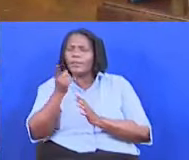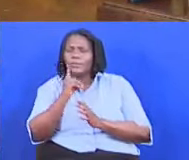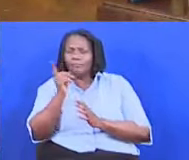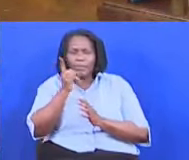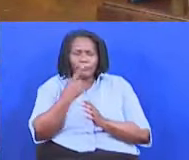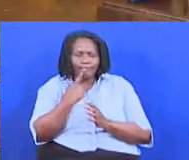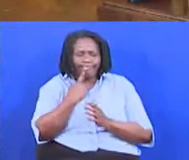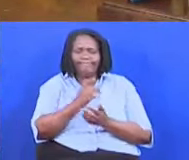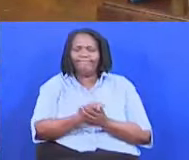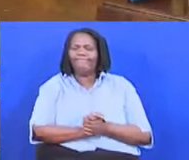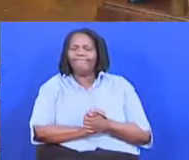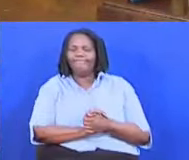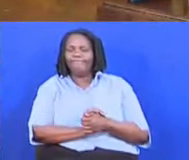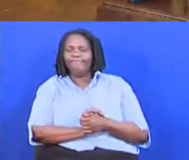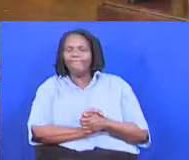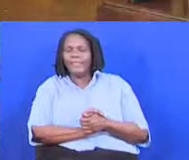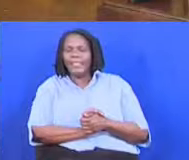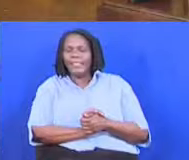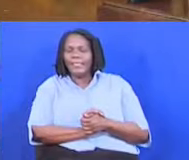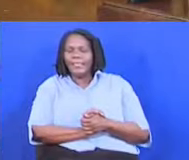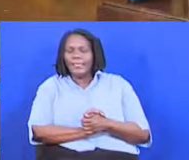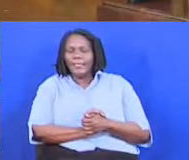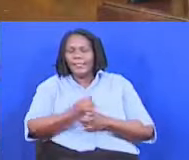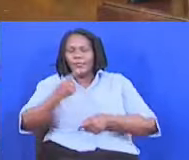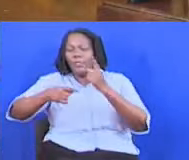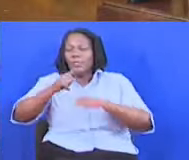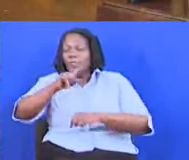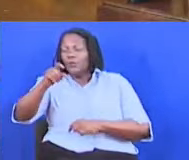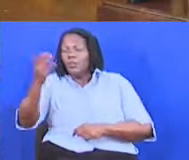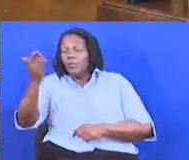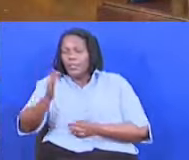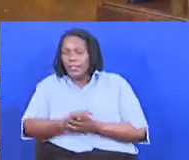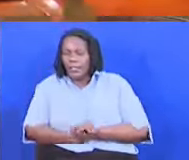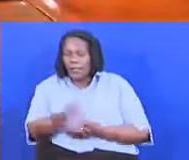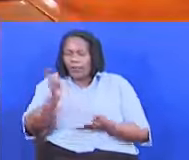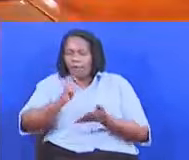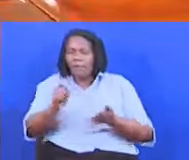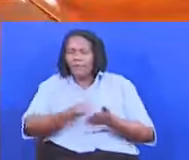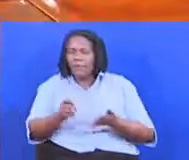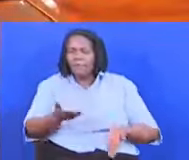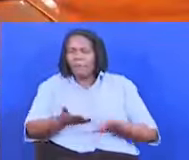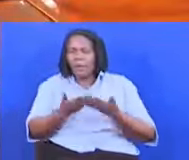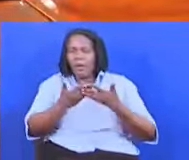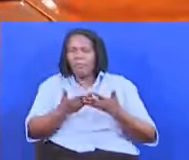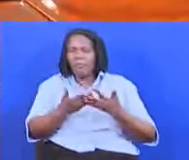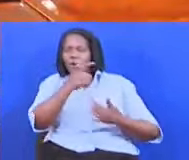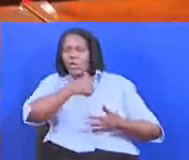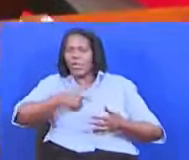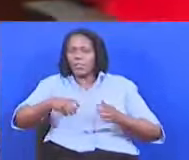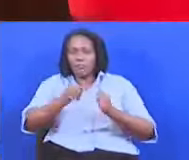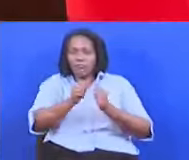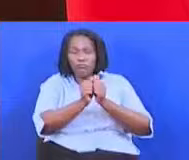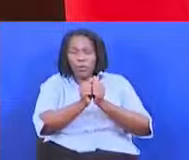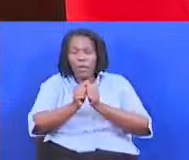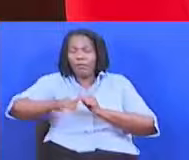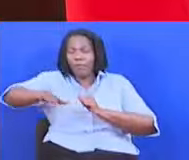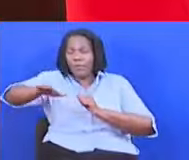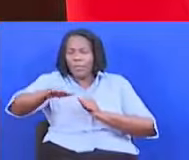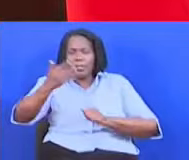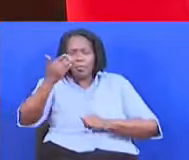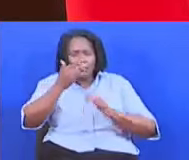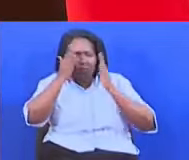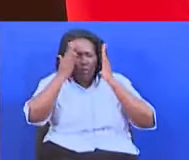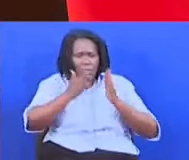ya waheshimiwa wa bunge. Ofisi ya Makamu wa Rais Muungano na Mazingira, Mheshimiwa Profesa